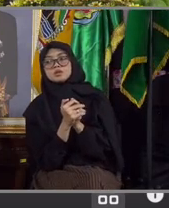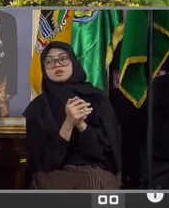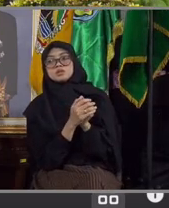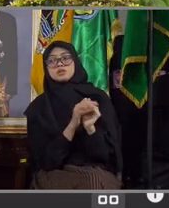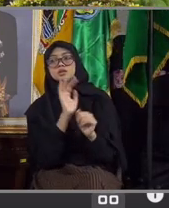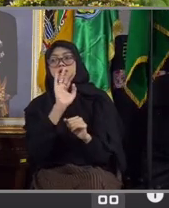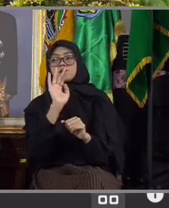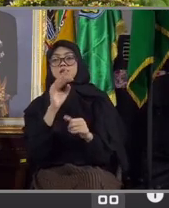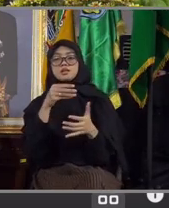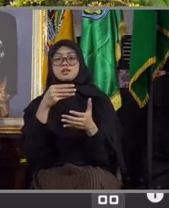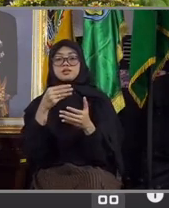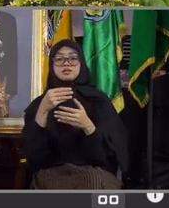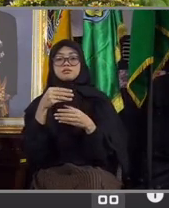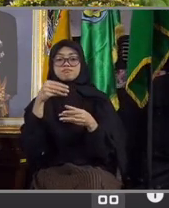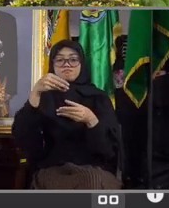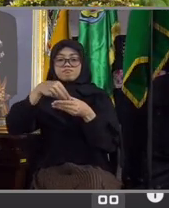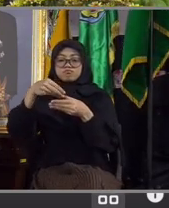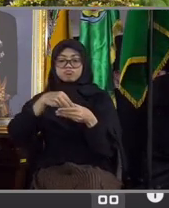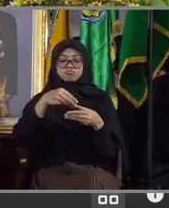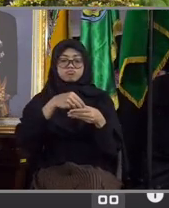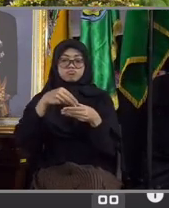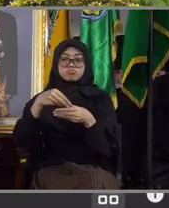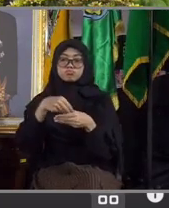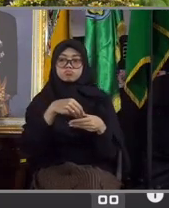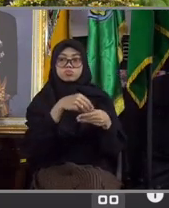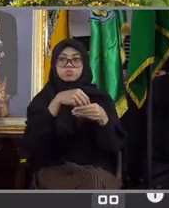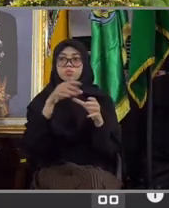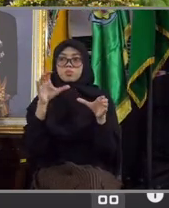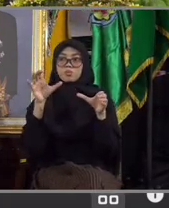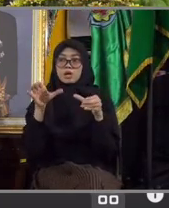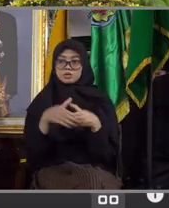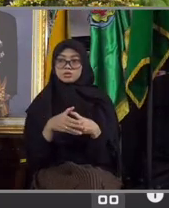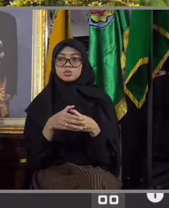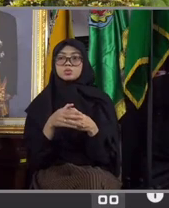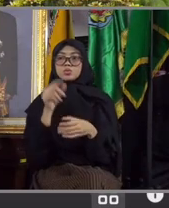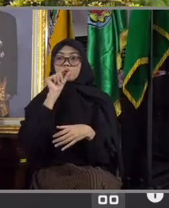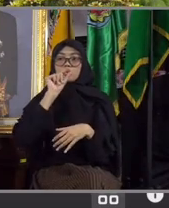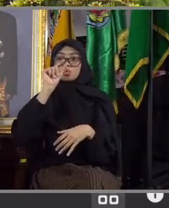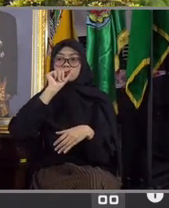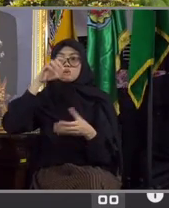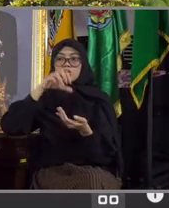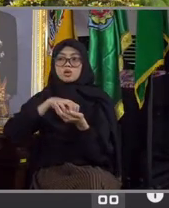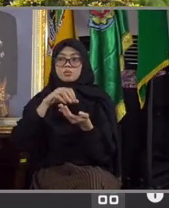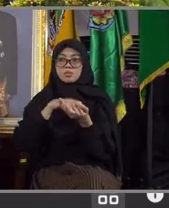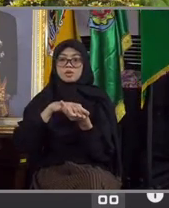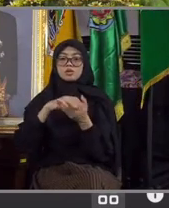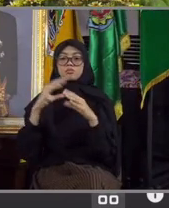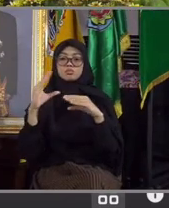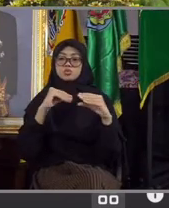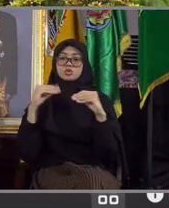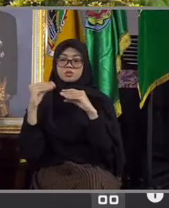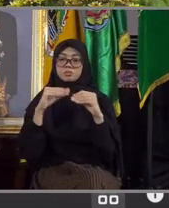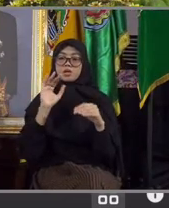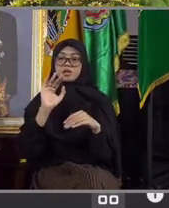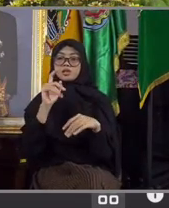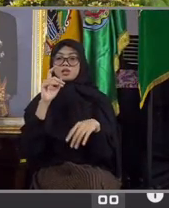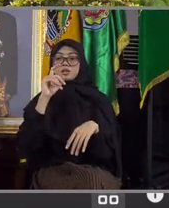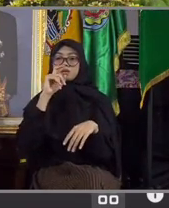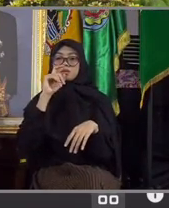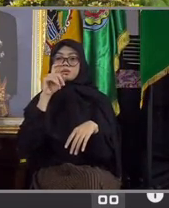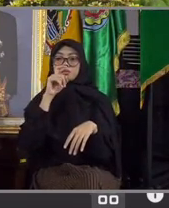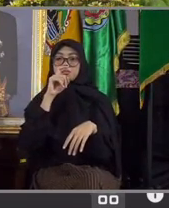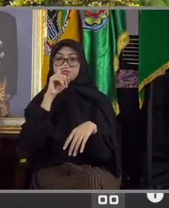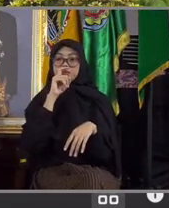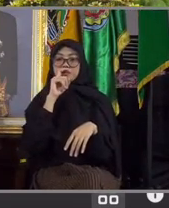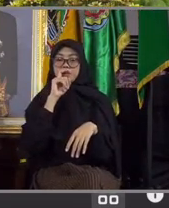yang langsung ke masyarakat dulu, yang lain dimasukkan ke usulan Musrenbang. Tapi dari Pak Gubernur mau bantu sekolah itu tadi